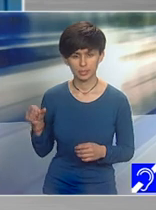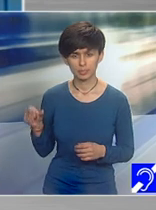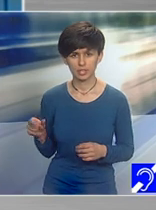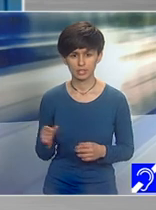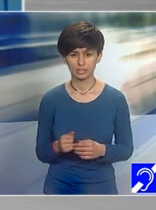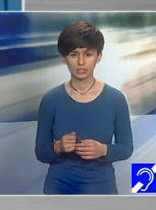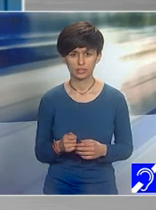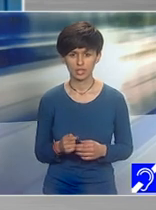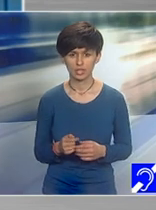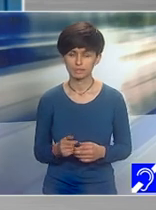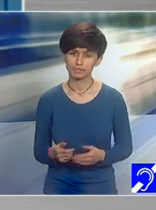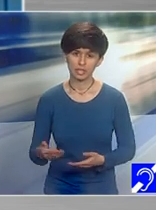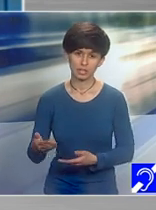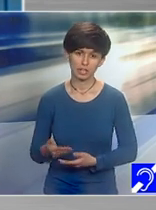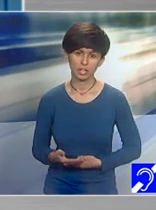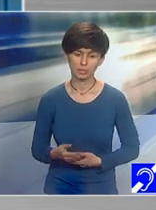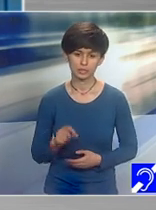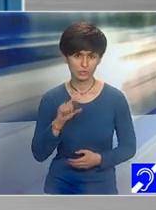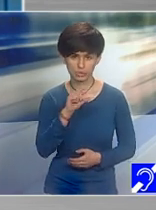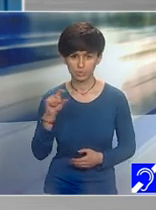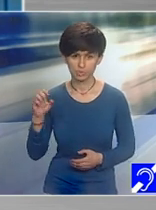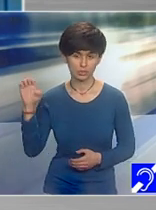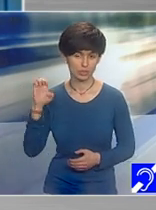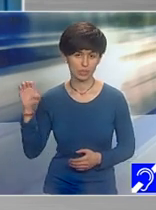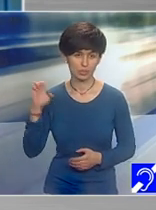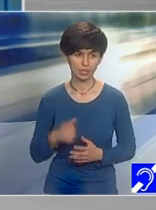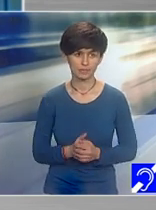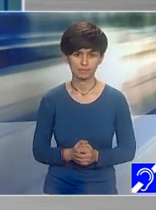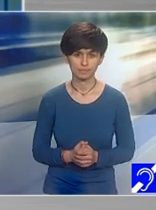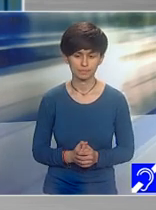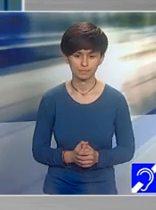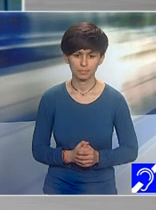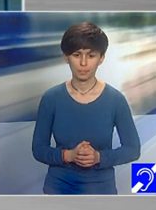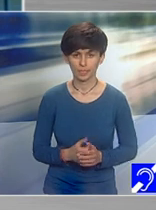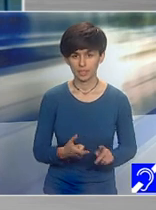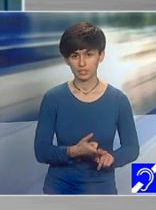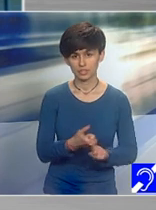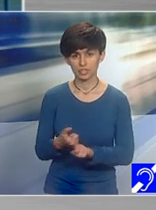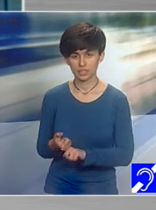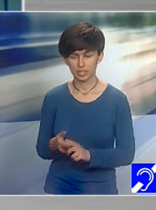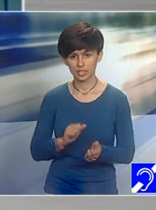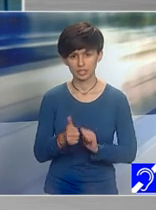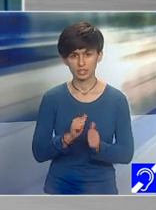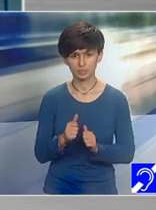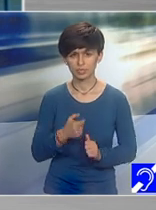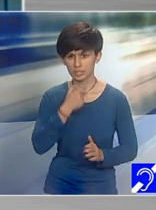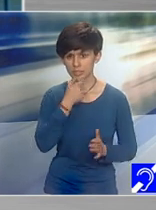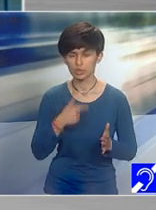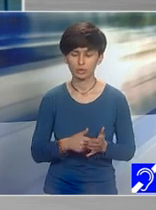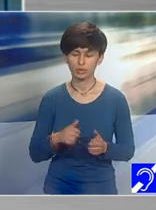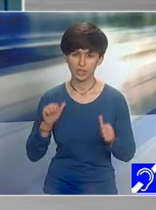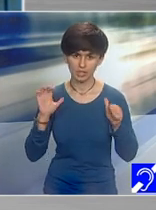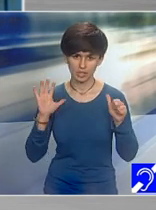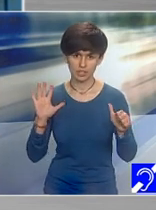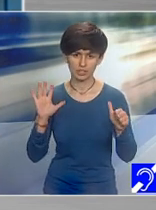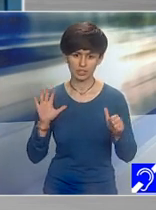un titlu european, mondial sau olimpic. Vă rog să vă apropiați de, da, de încheiere. Pentru că și mai o singură mai tot legat de sport. În 2006 am inițiat un proiect, numai în 2009